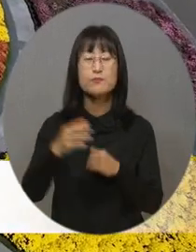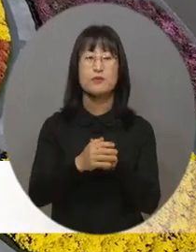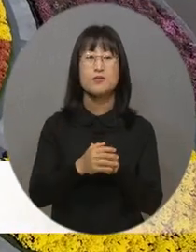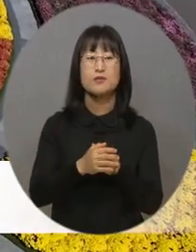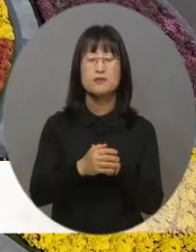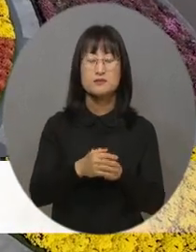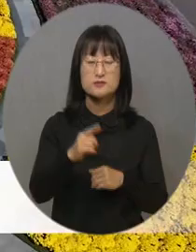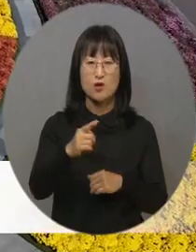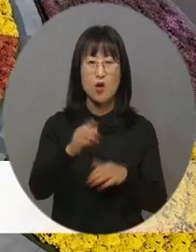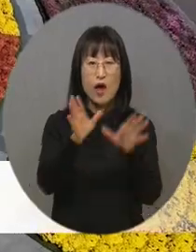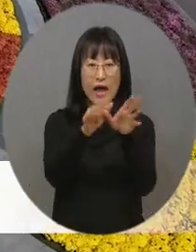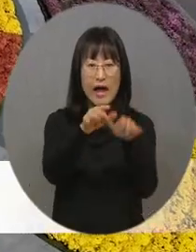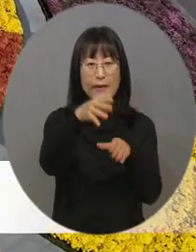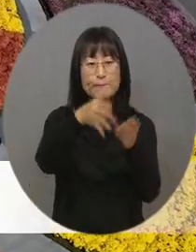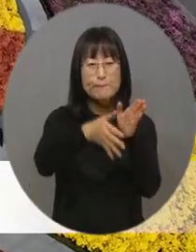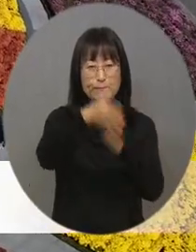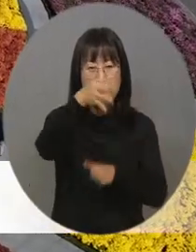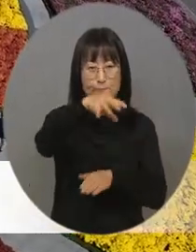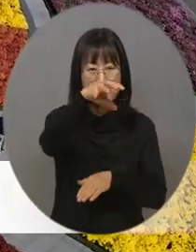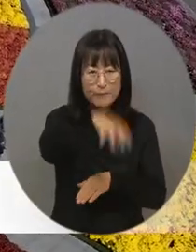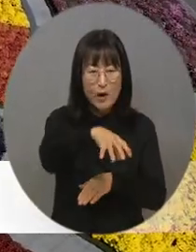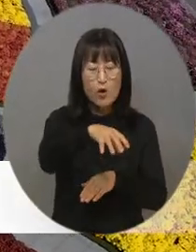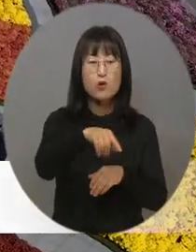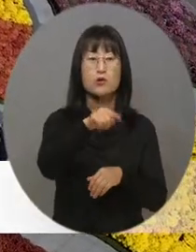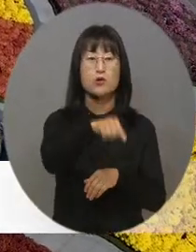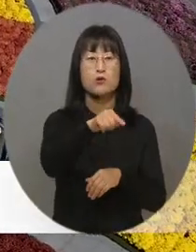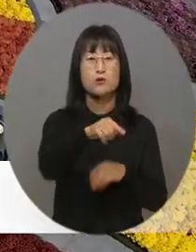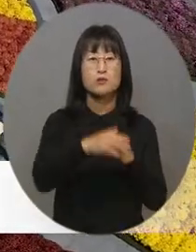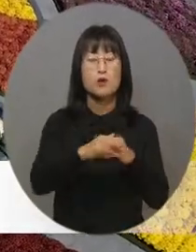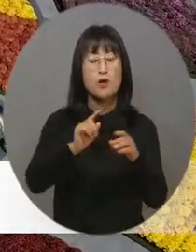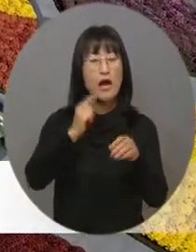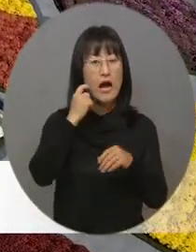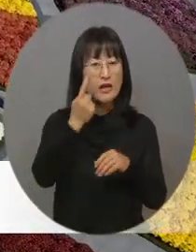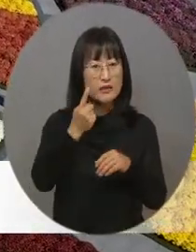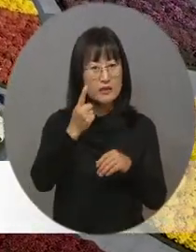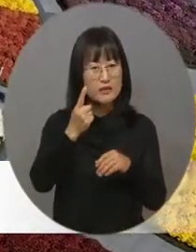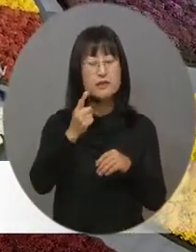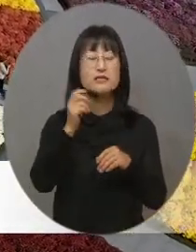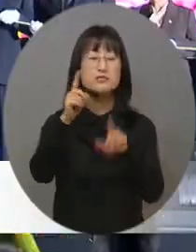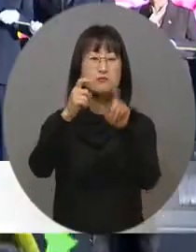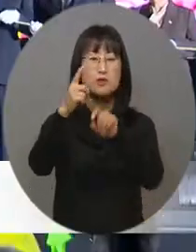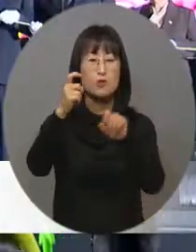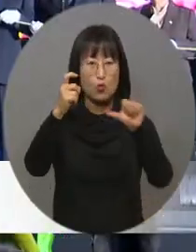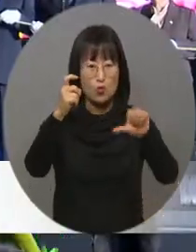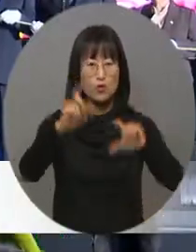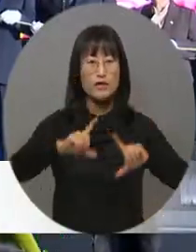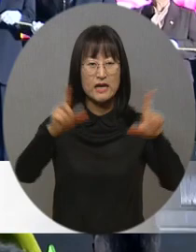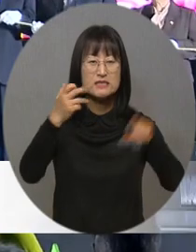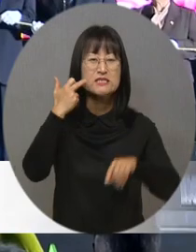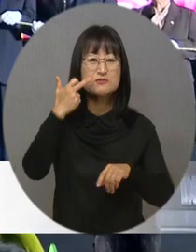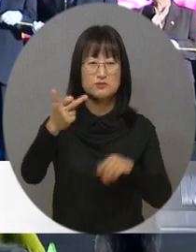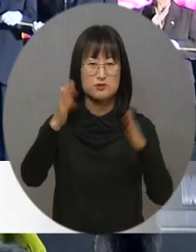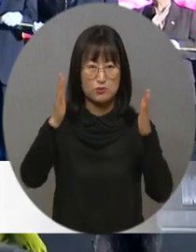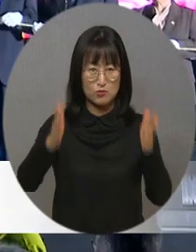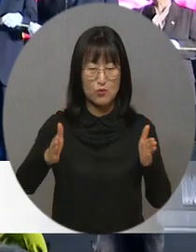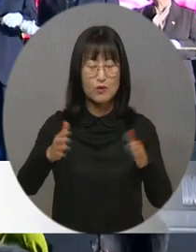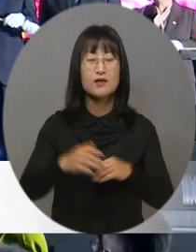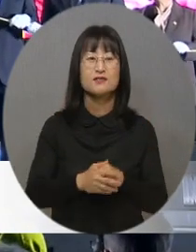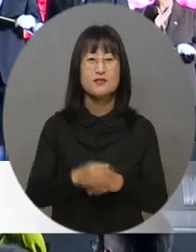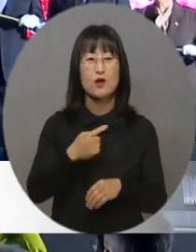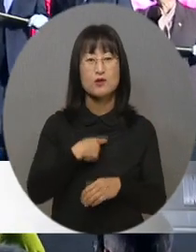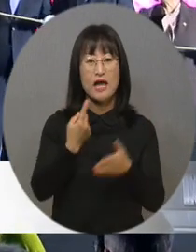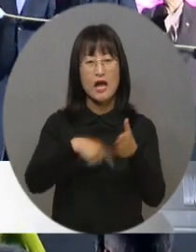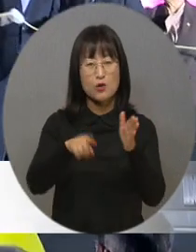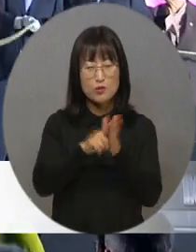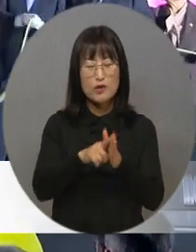한평 엑스포공원 일원에서 다음 달 5일까지 17일간 열립니다. 올해 축제는 나를 위한